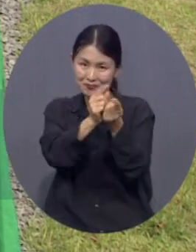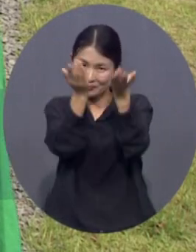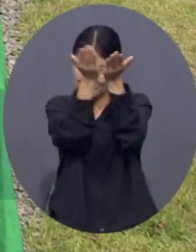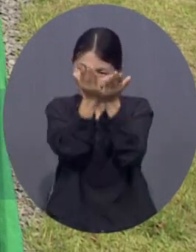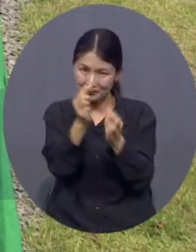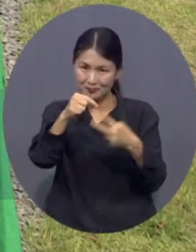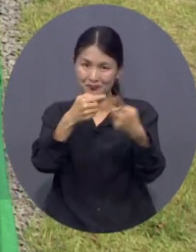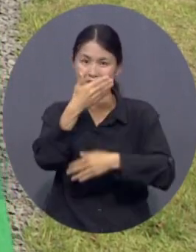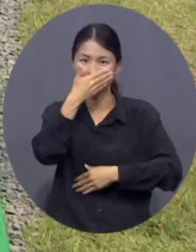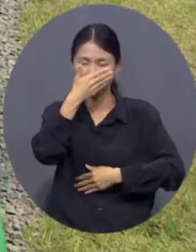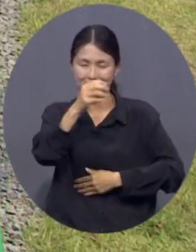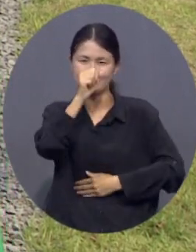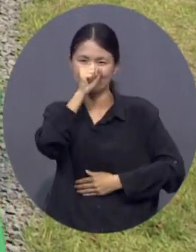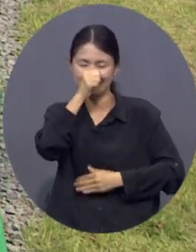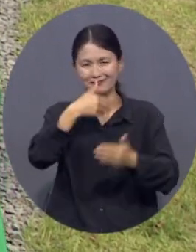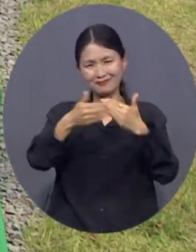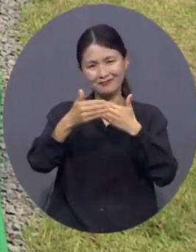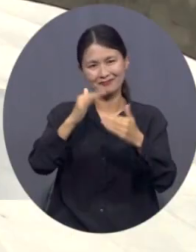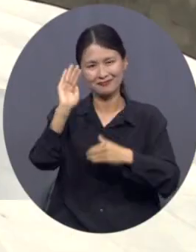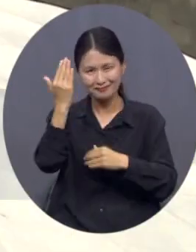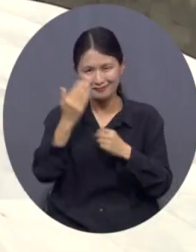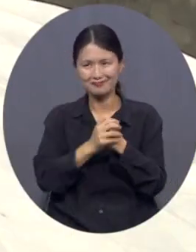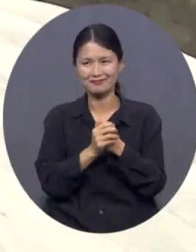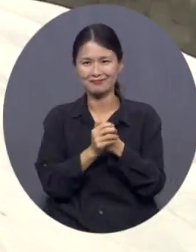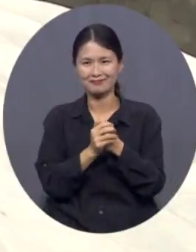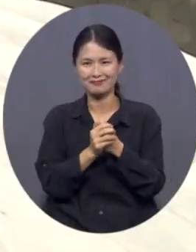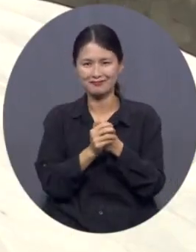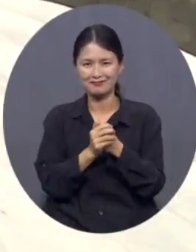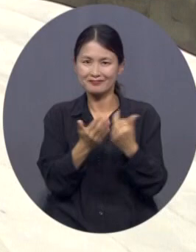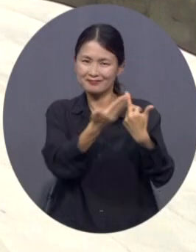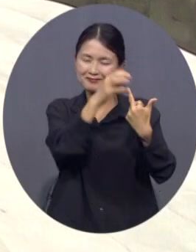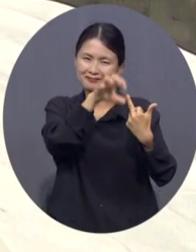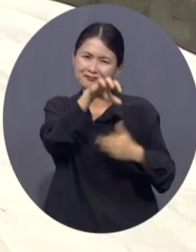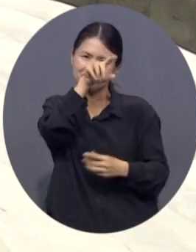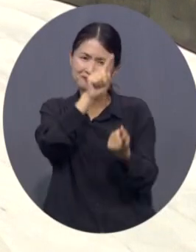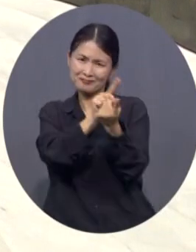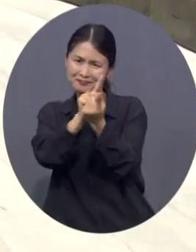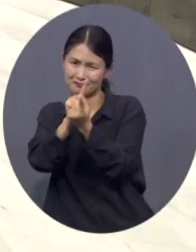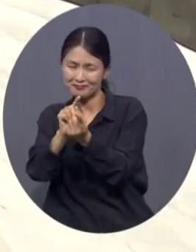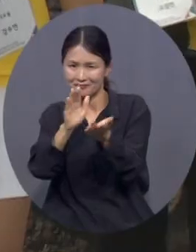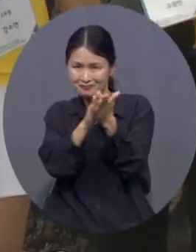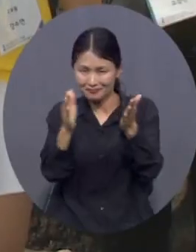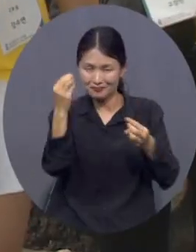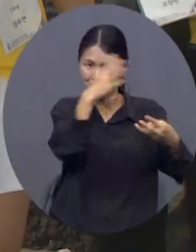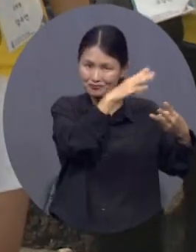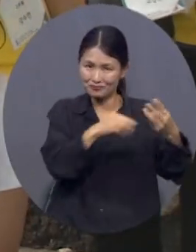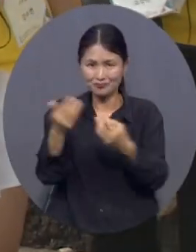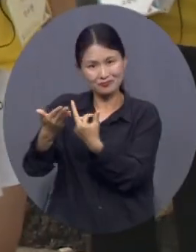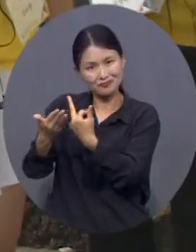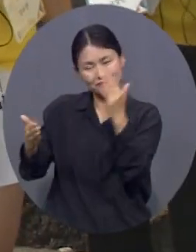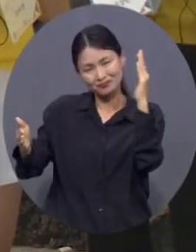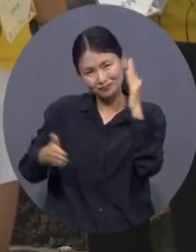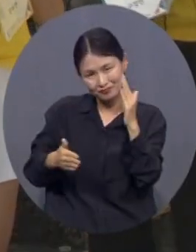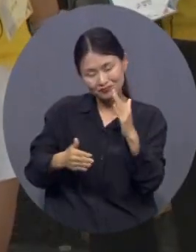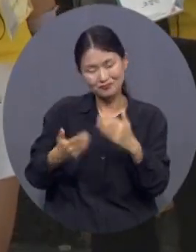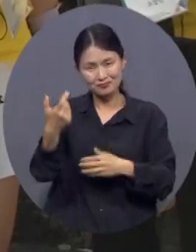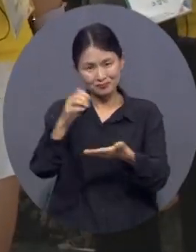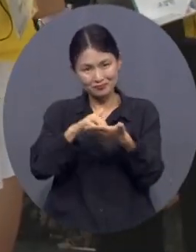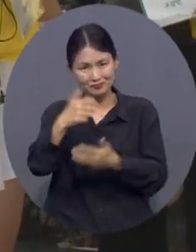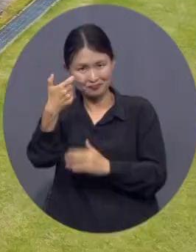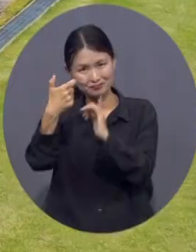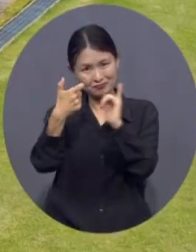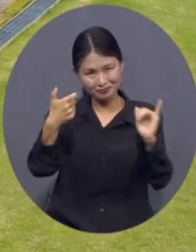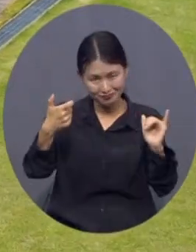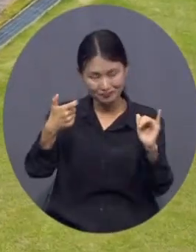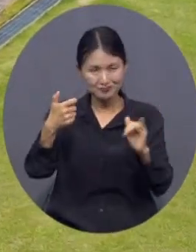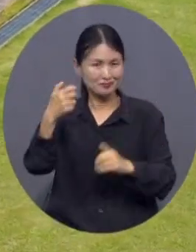수 있는 좋은 경험이 된 것 같고 제주에서 만남을 시작한 광주와 제주 학생 60명은 1박 2일 동안